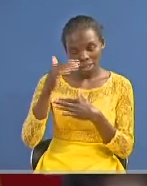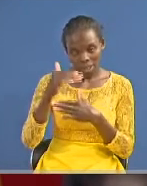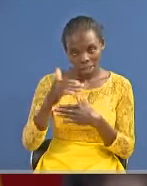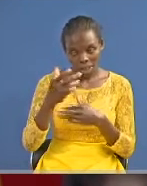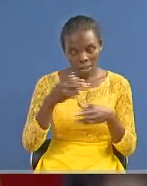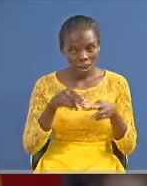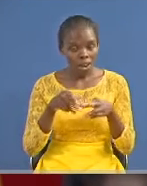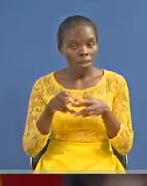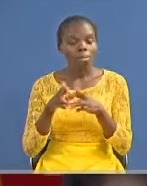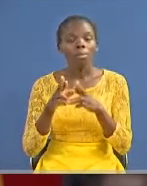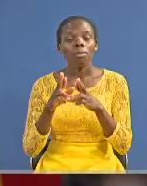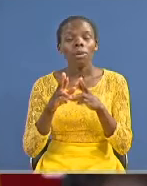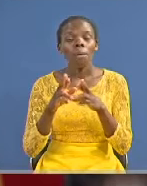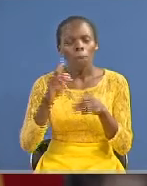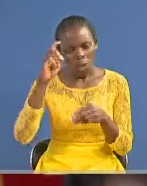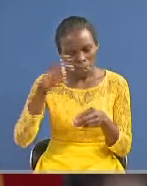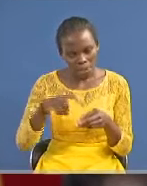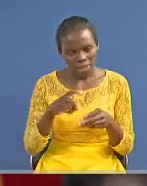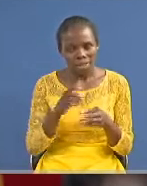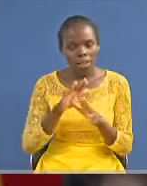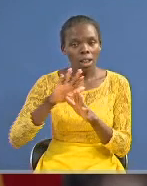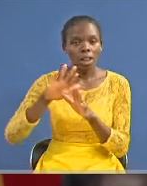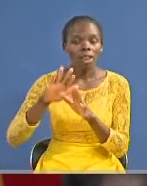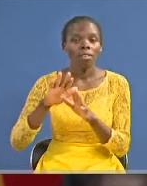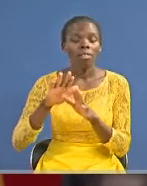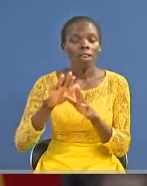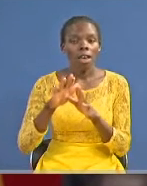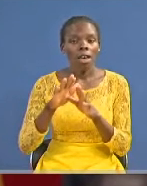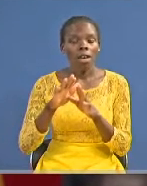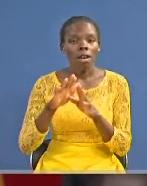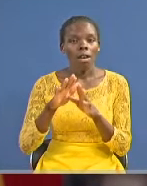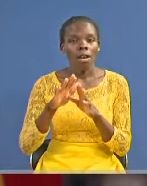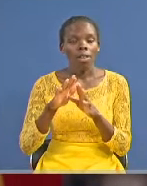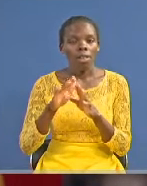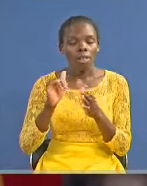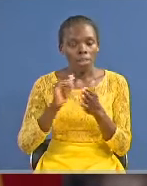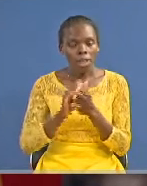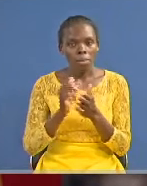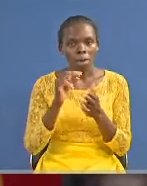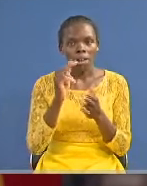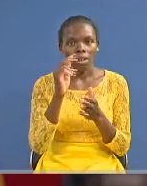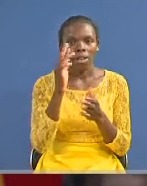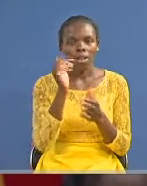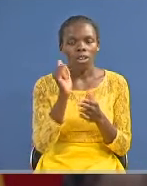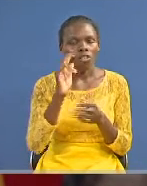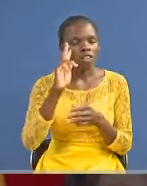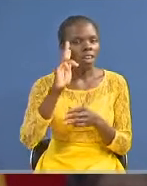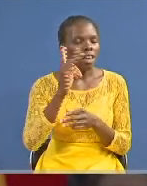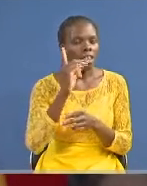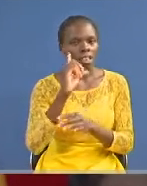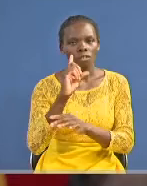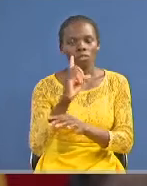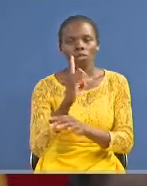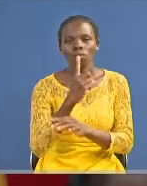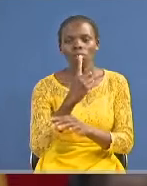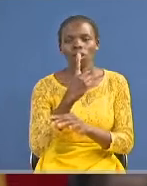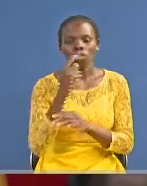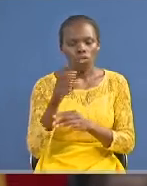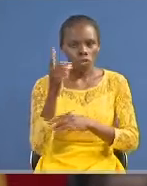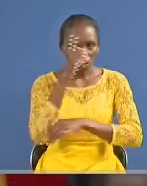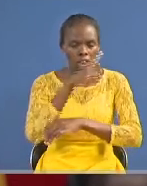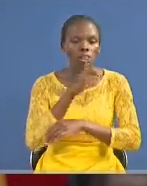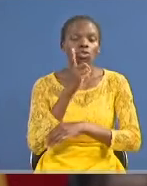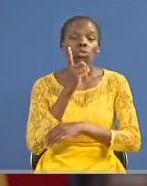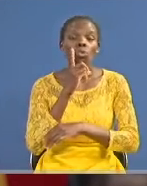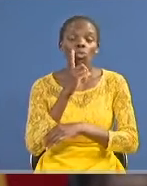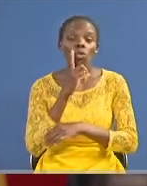river to course, we must live and breathe that mantra of Kenya kwanza, leo,